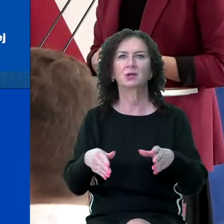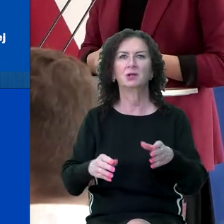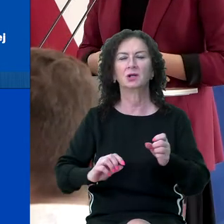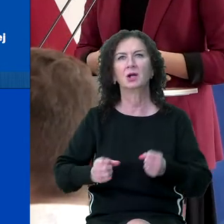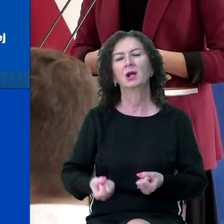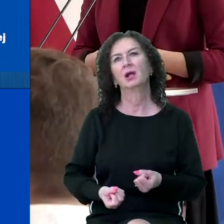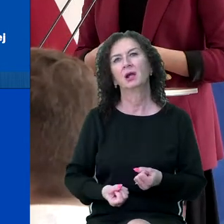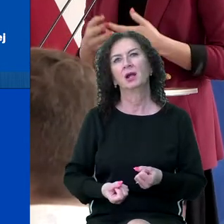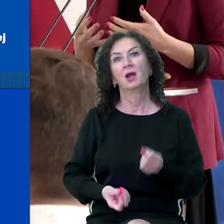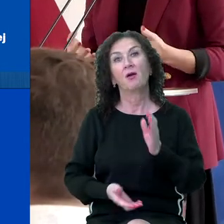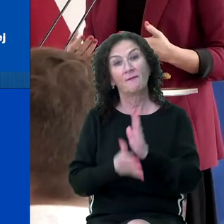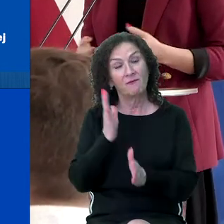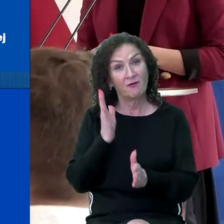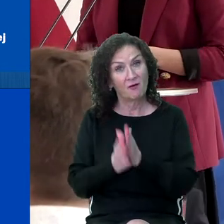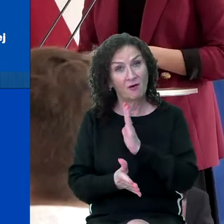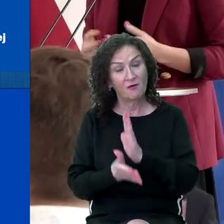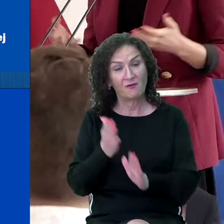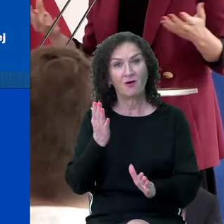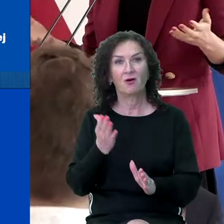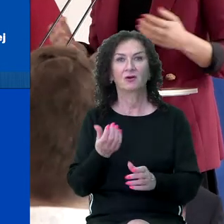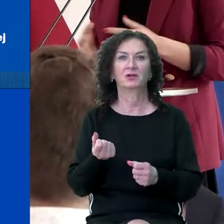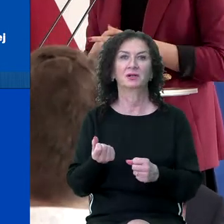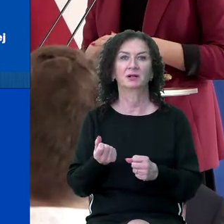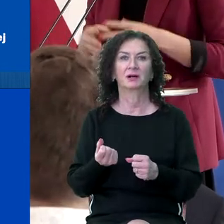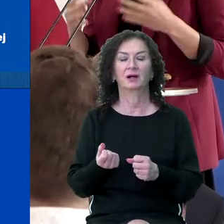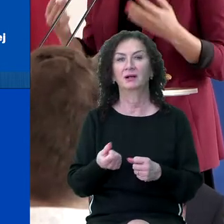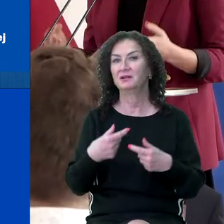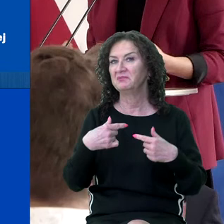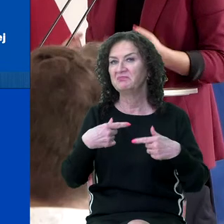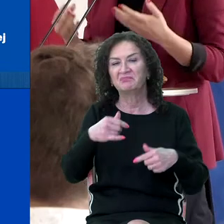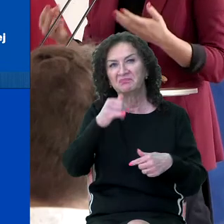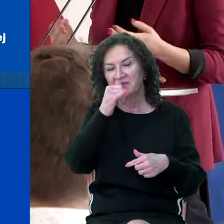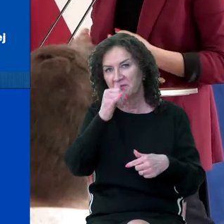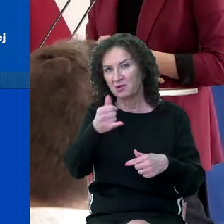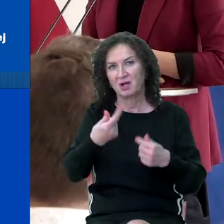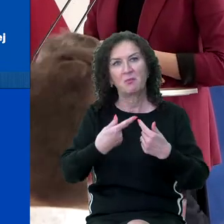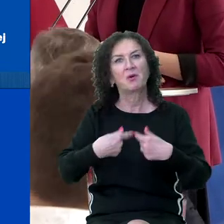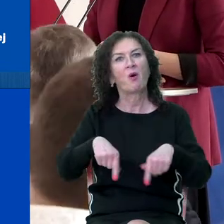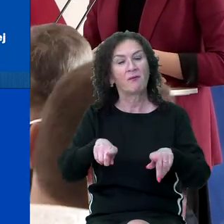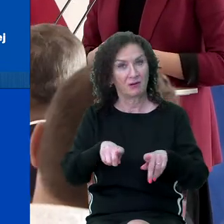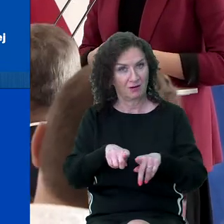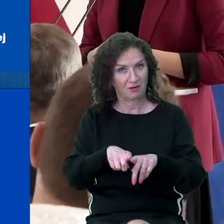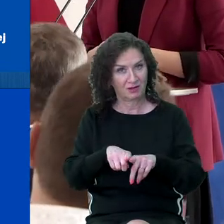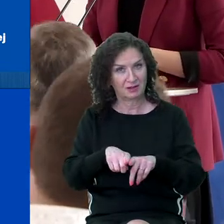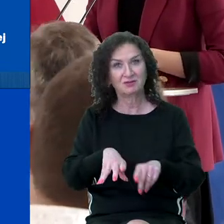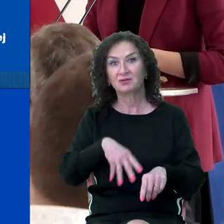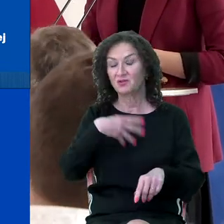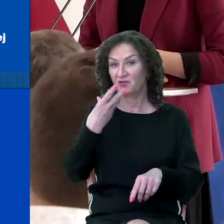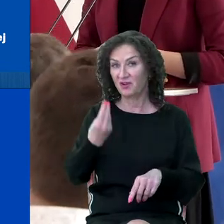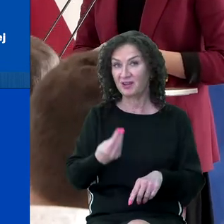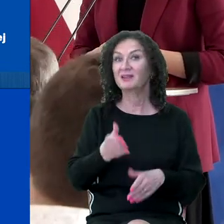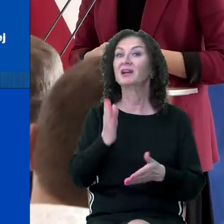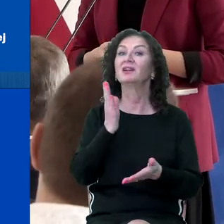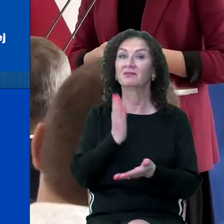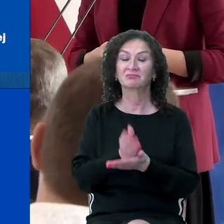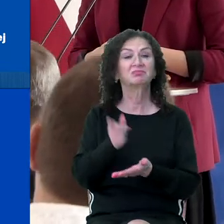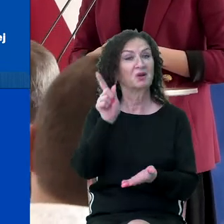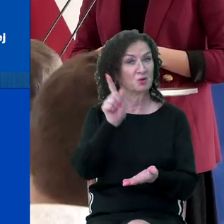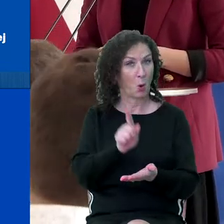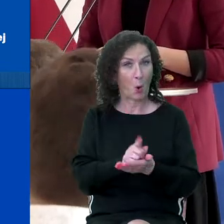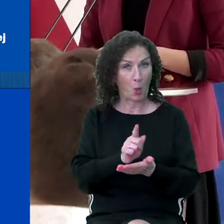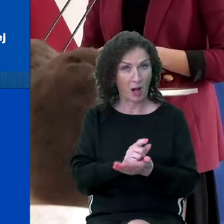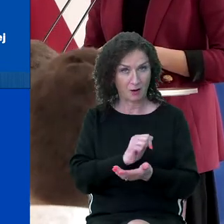święta w tym momencie, który był planowany, ale cieszę się, że w końcu jesteśmy tutaj wszyscy razem i możemy podzielić się